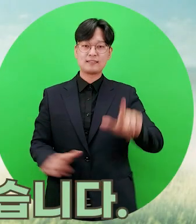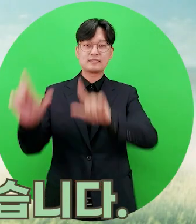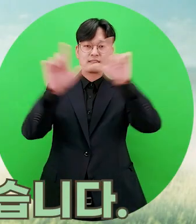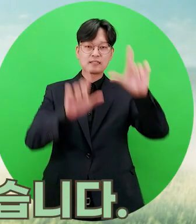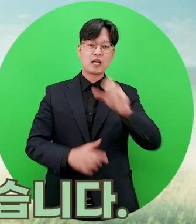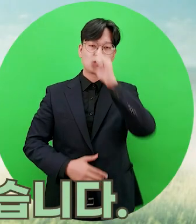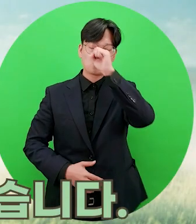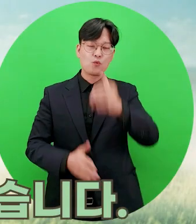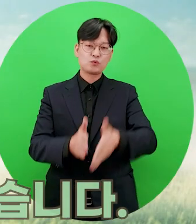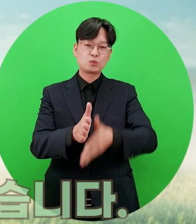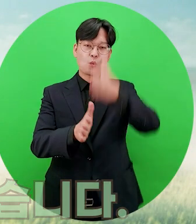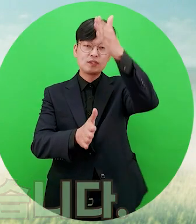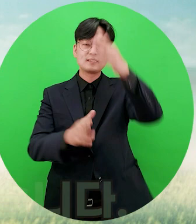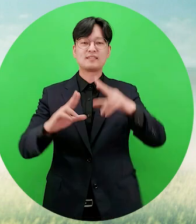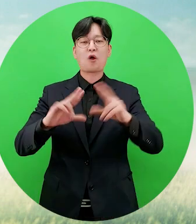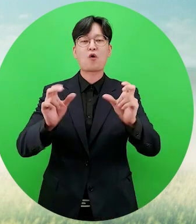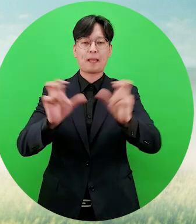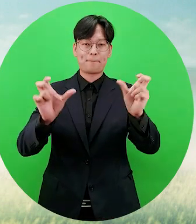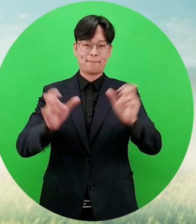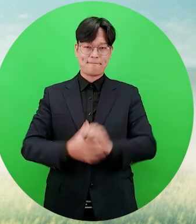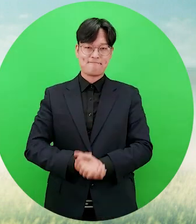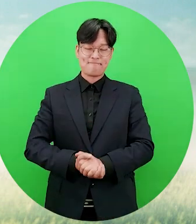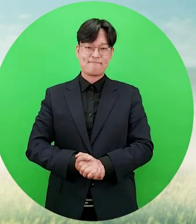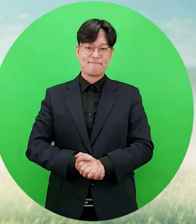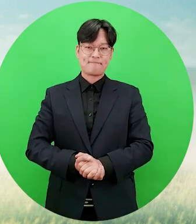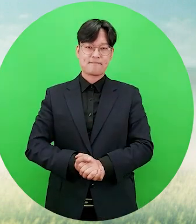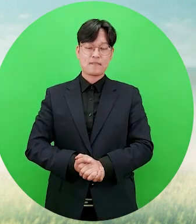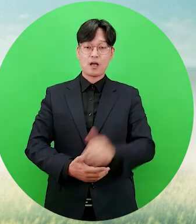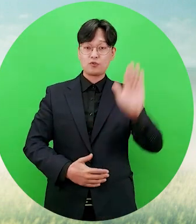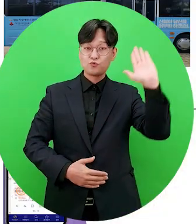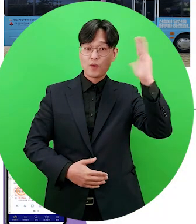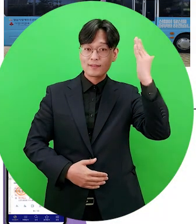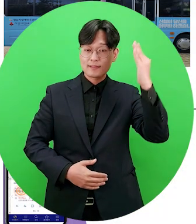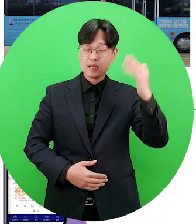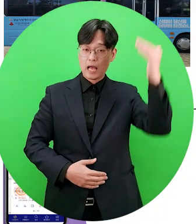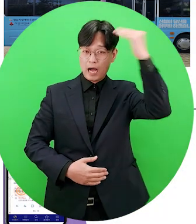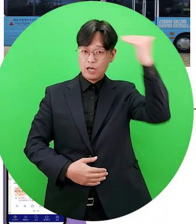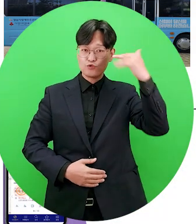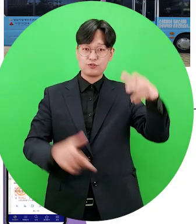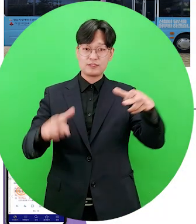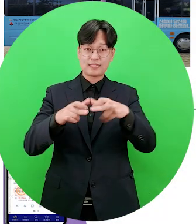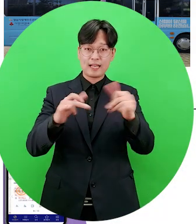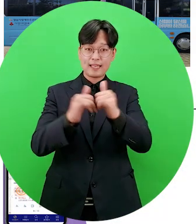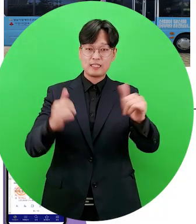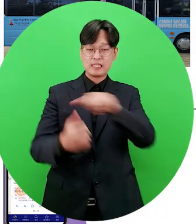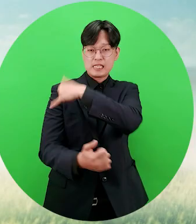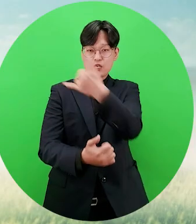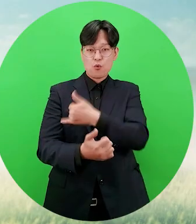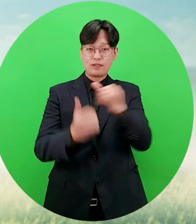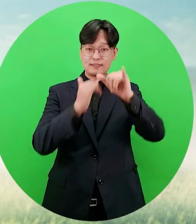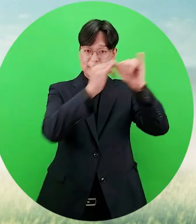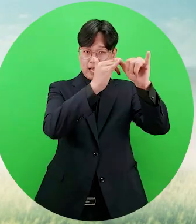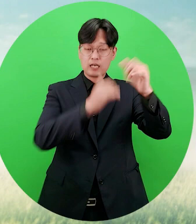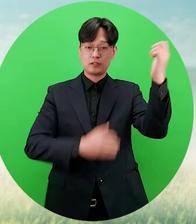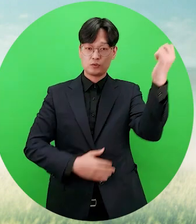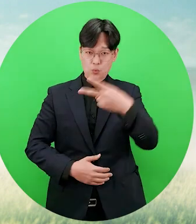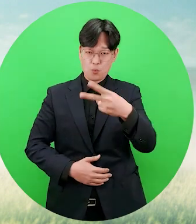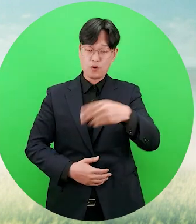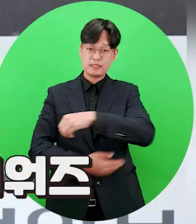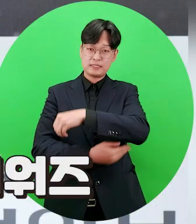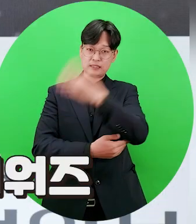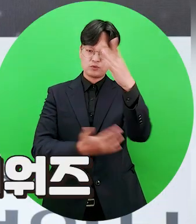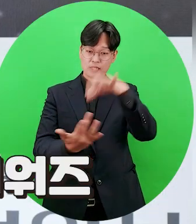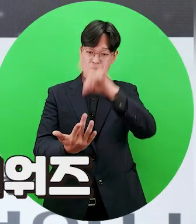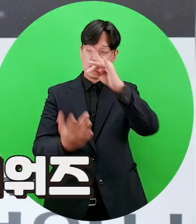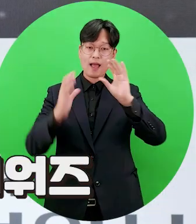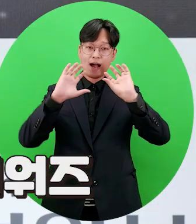도시로 자리매김하고 있습니다. 특히 최근에는 한국장애인 인권상 조선일보 선정